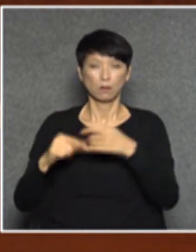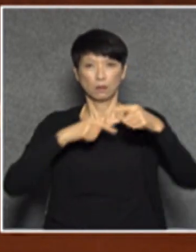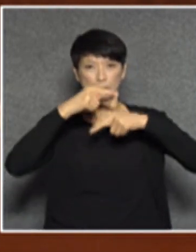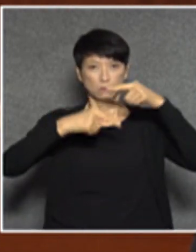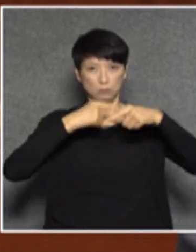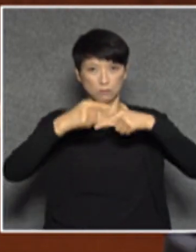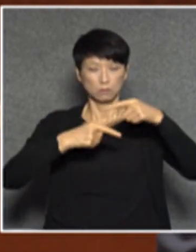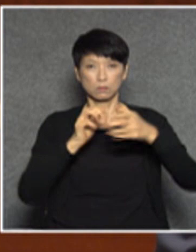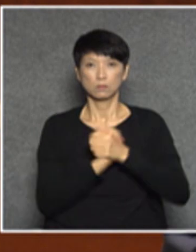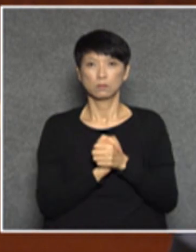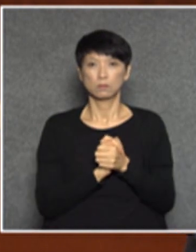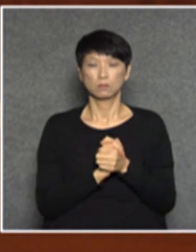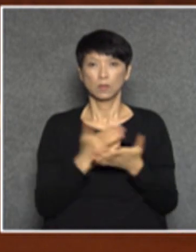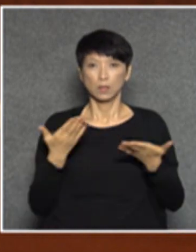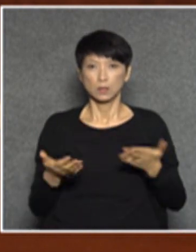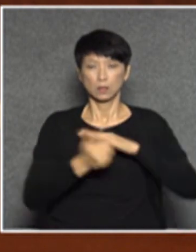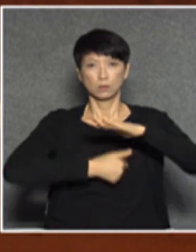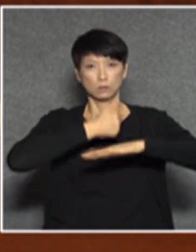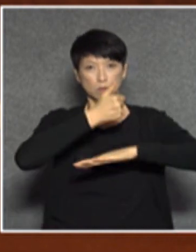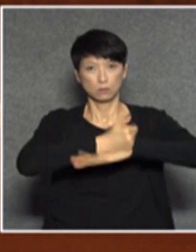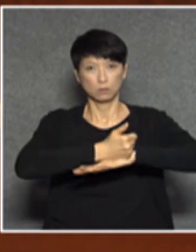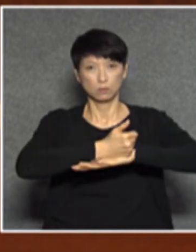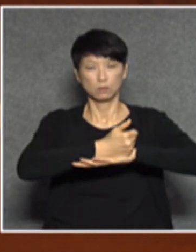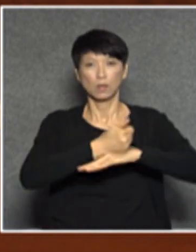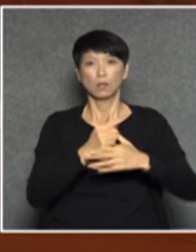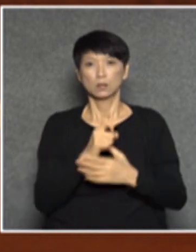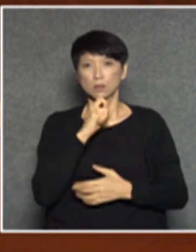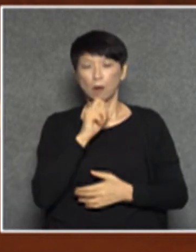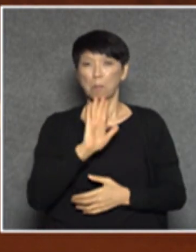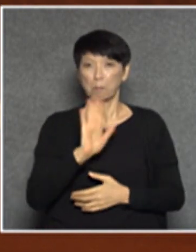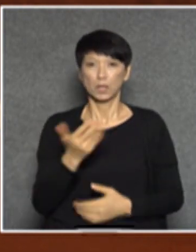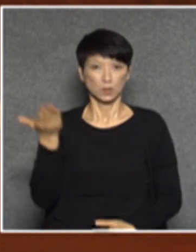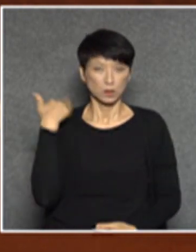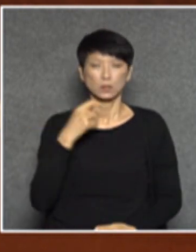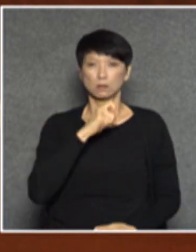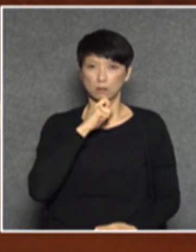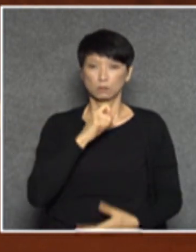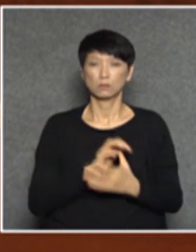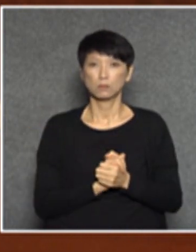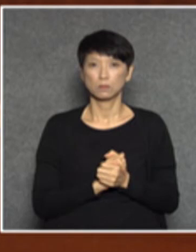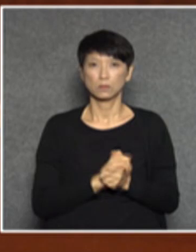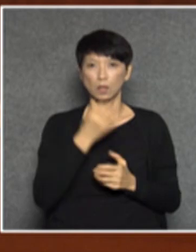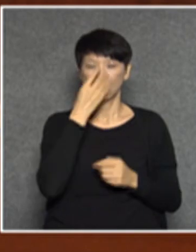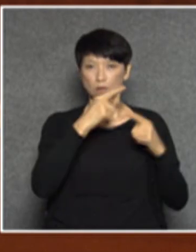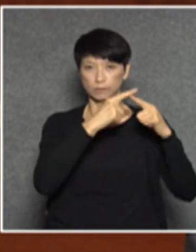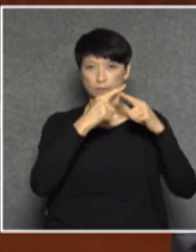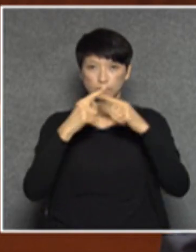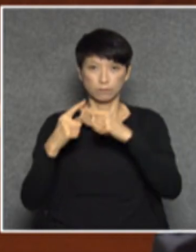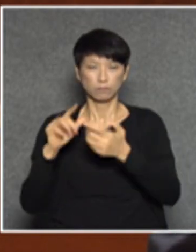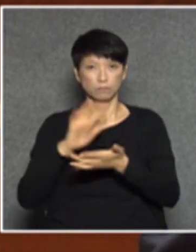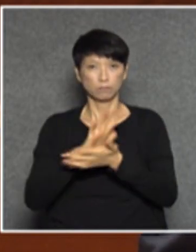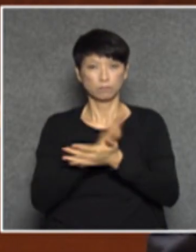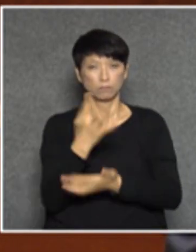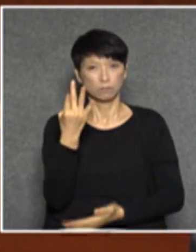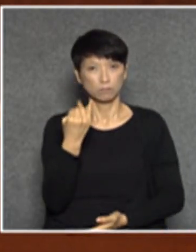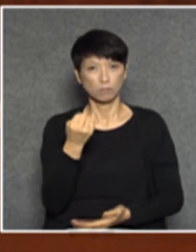是我們一屆政府上任之後才有的，所以我看香港市民可能很多年前見到